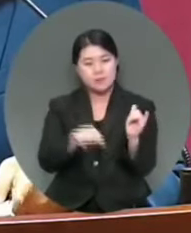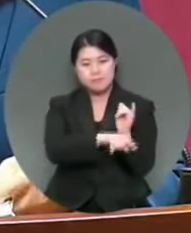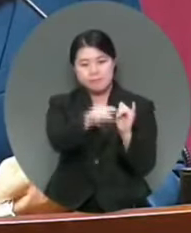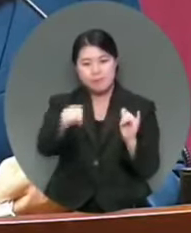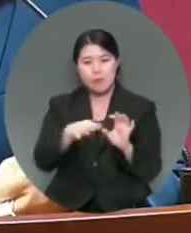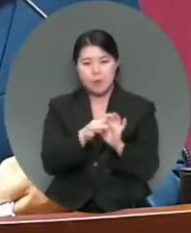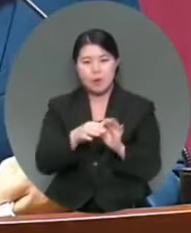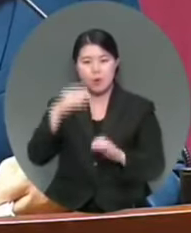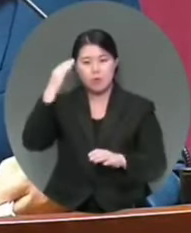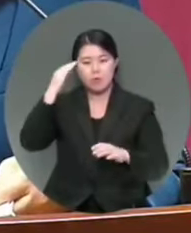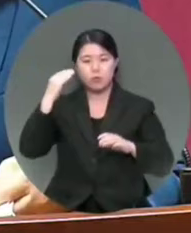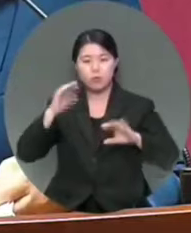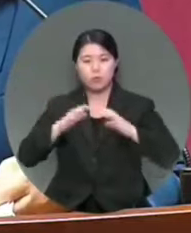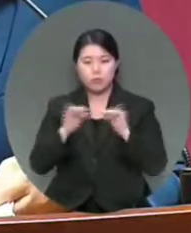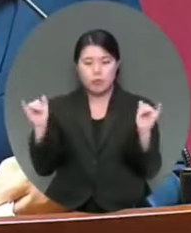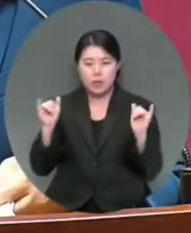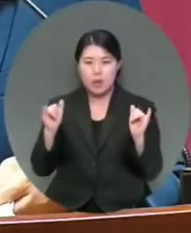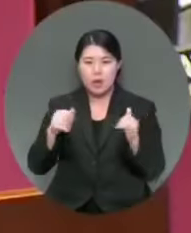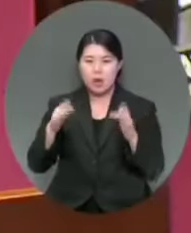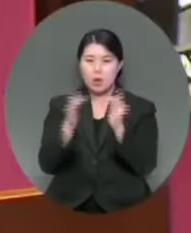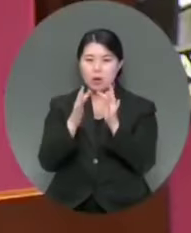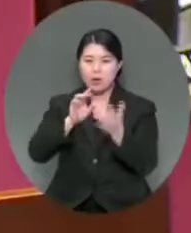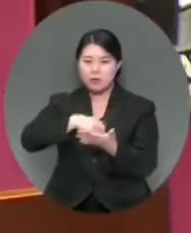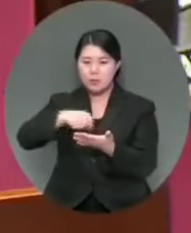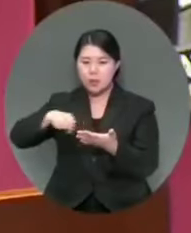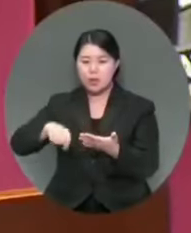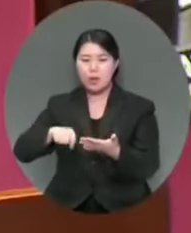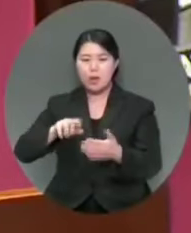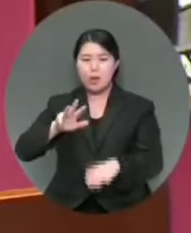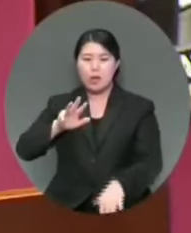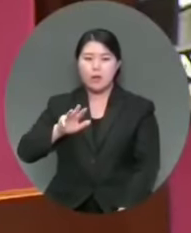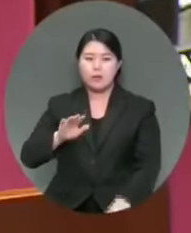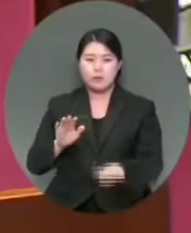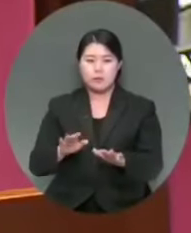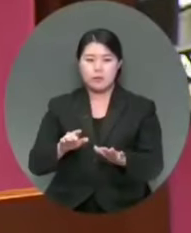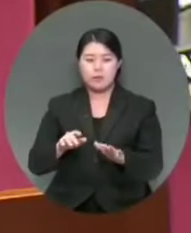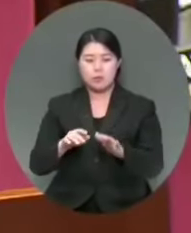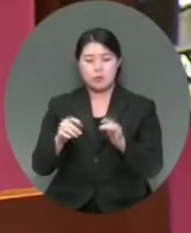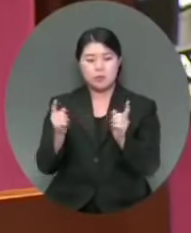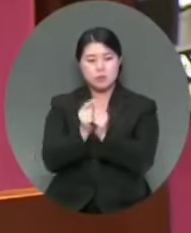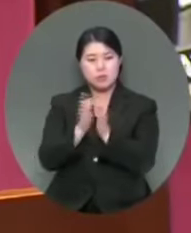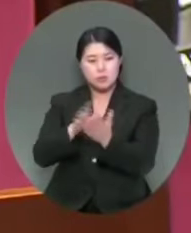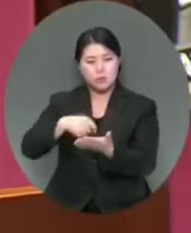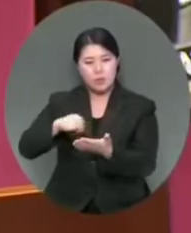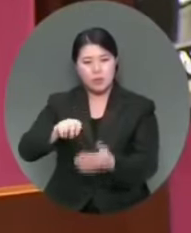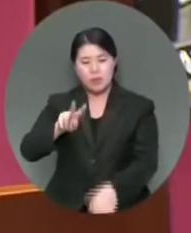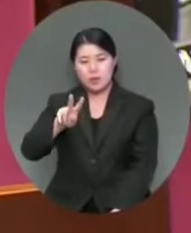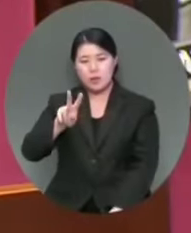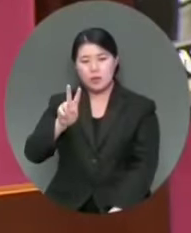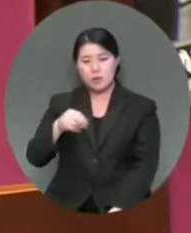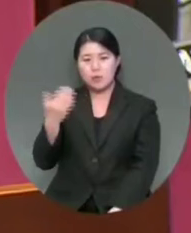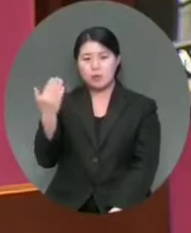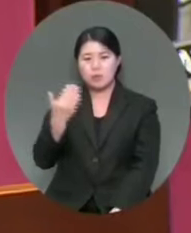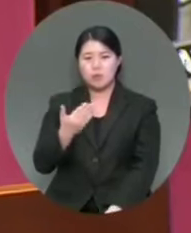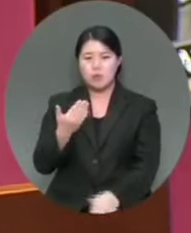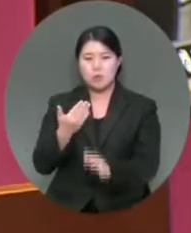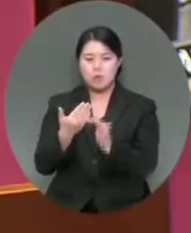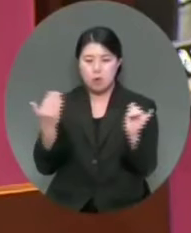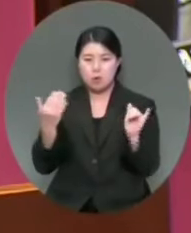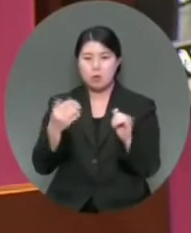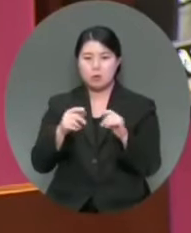우리 국민들의 온라인 서명 12,862명, 오프라인 서명 23,493명의 서명지가